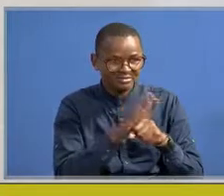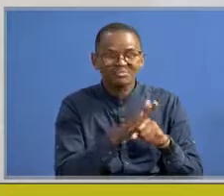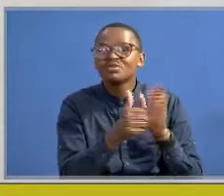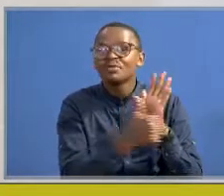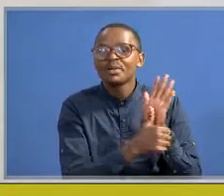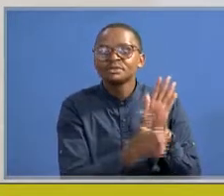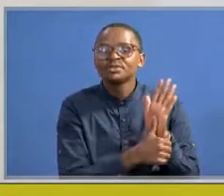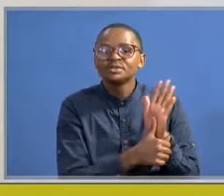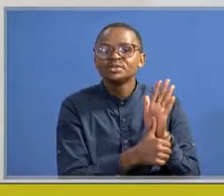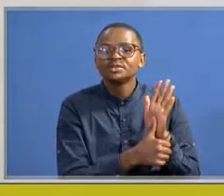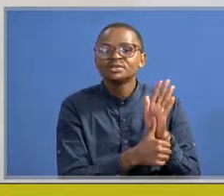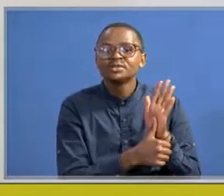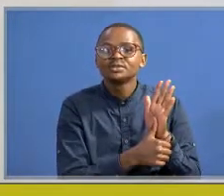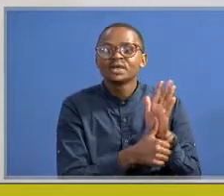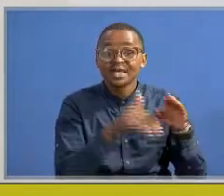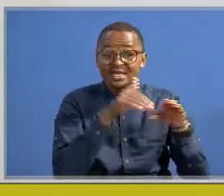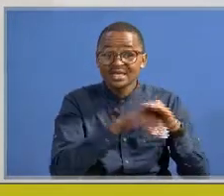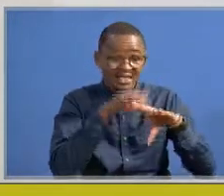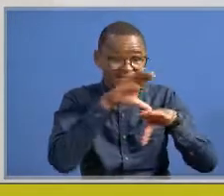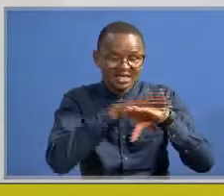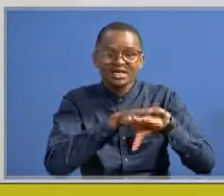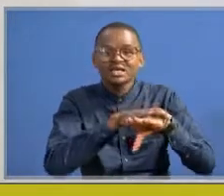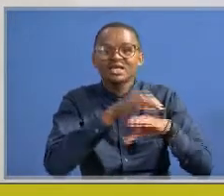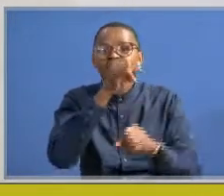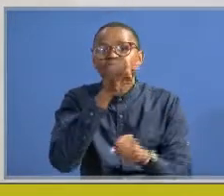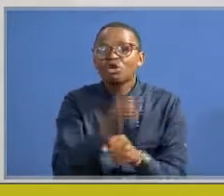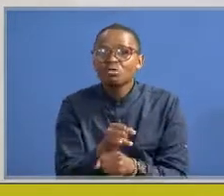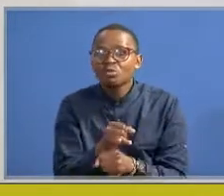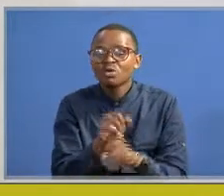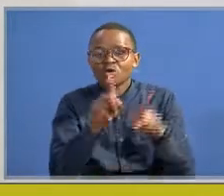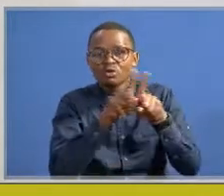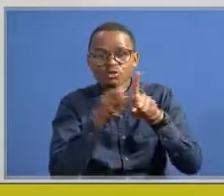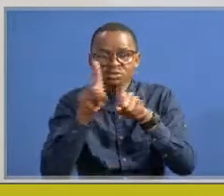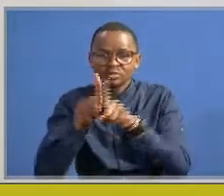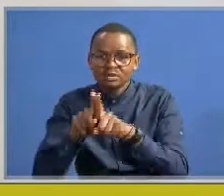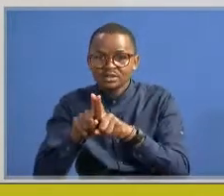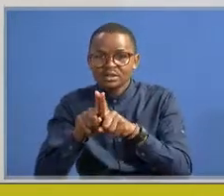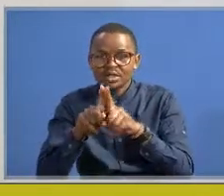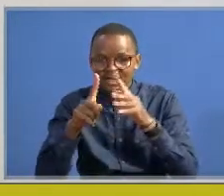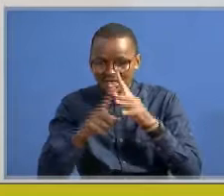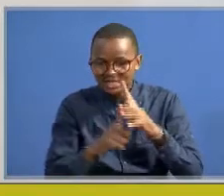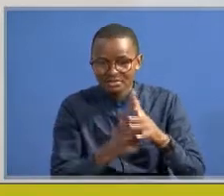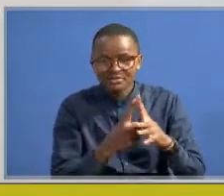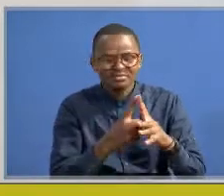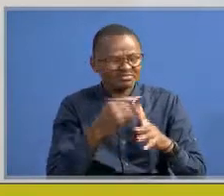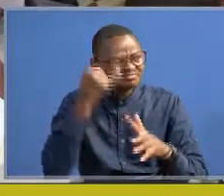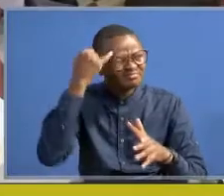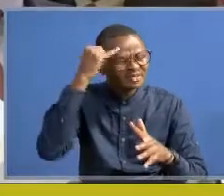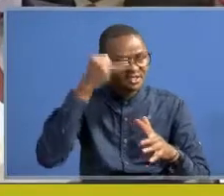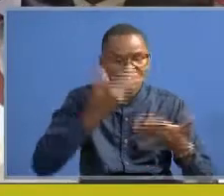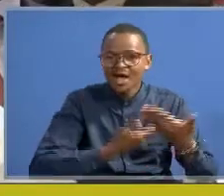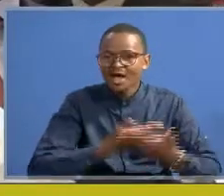constraints in finding employment and also launching business ideas.